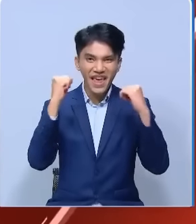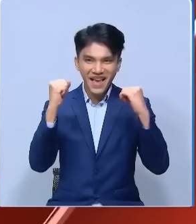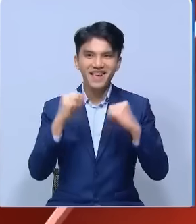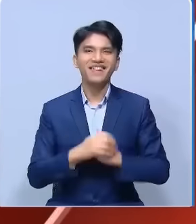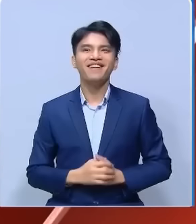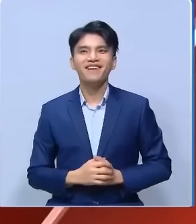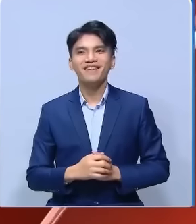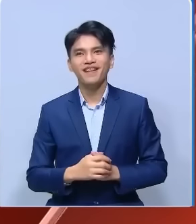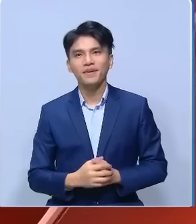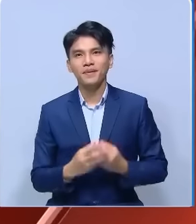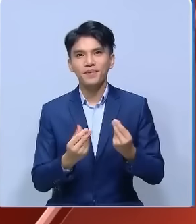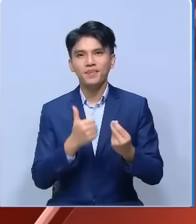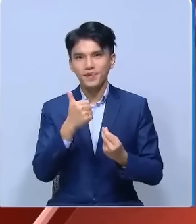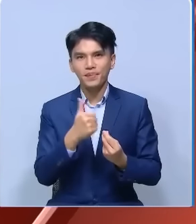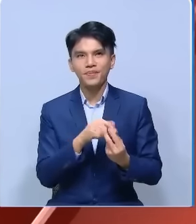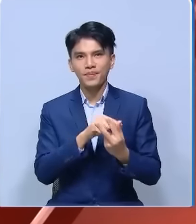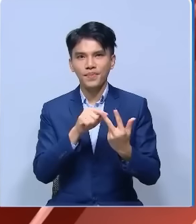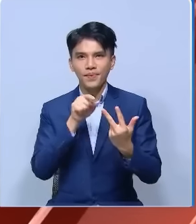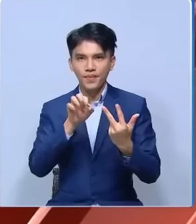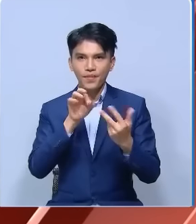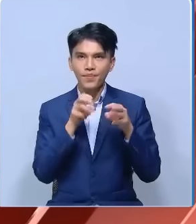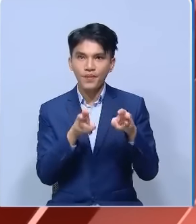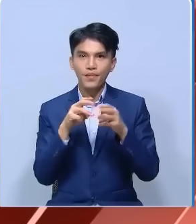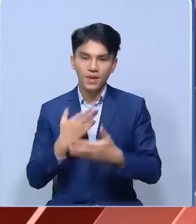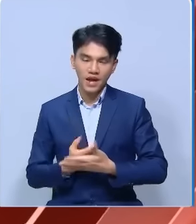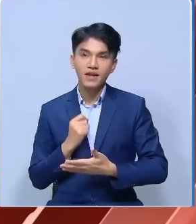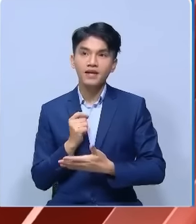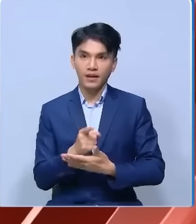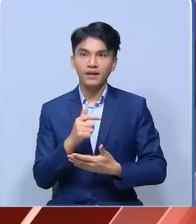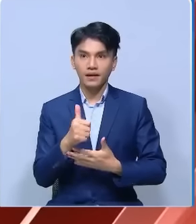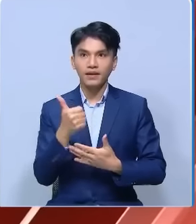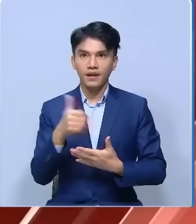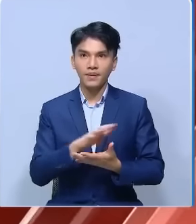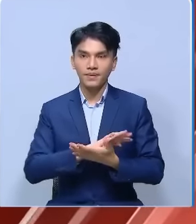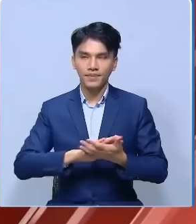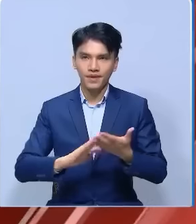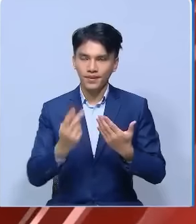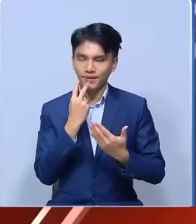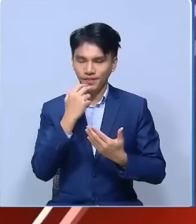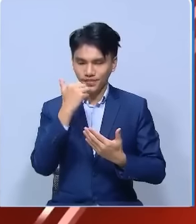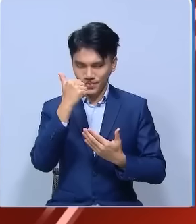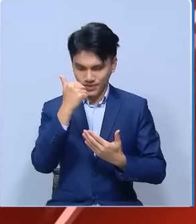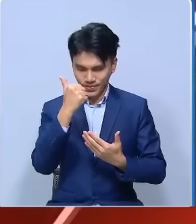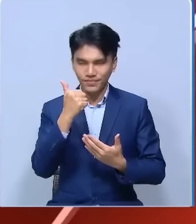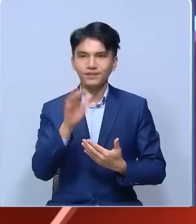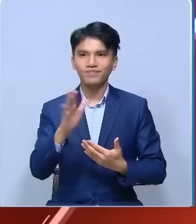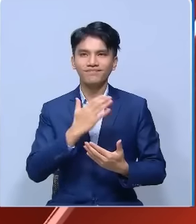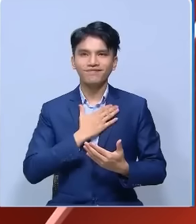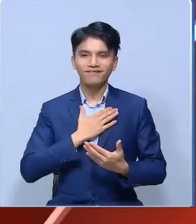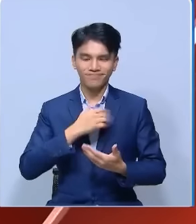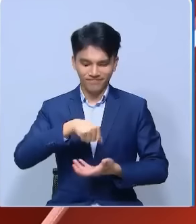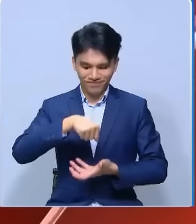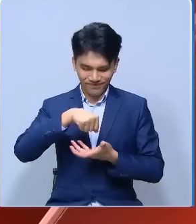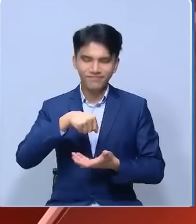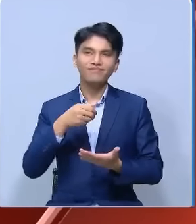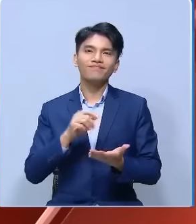นี่พอเลือกเลขแล้วใช่ไหม3หลักจากนั้นก็กดเลือกวิธีการชำระเงินชำระเงินแล้วเนี่ยจะสามารถตรวจสอบได้ที่สลากของฉันที่แอปพลิเคชัน